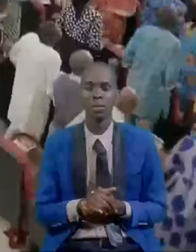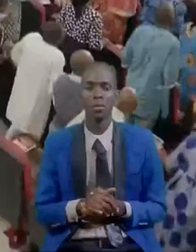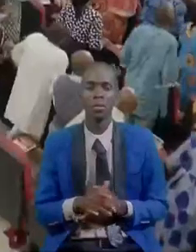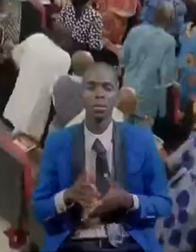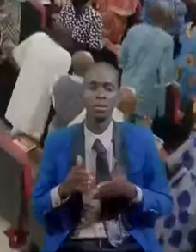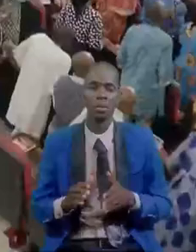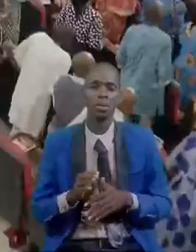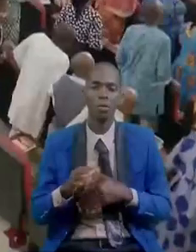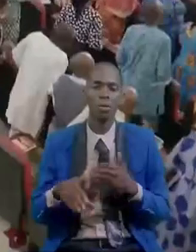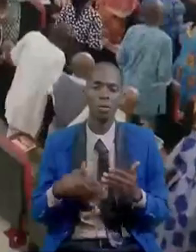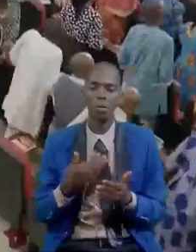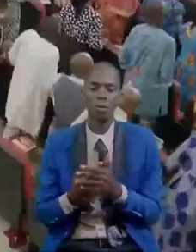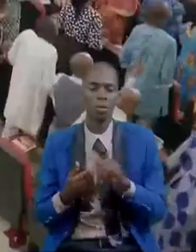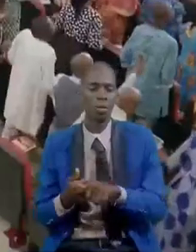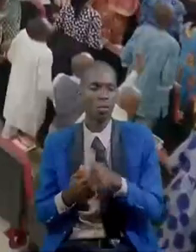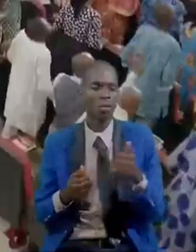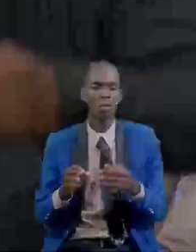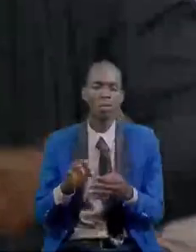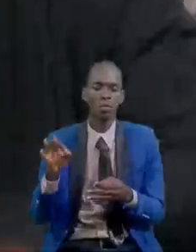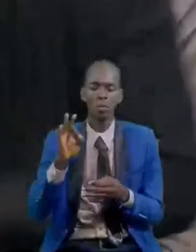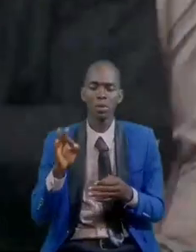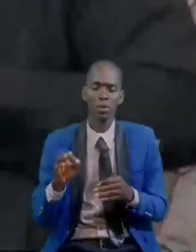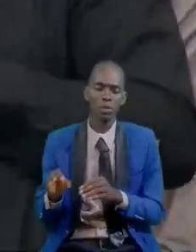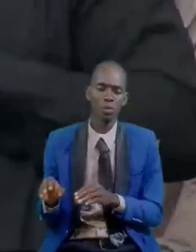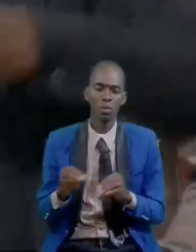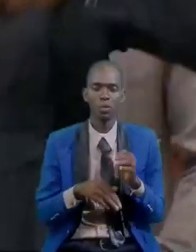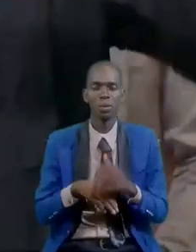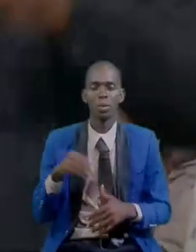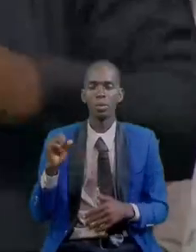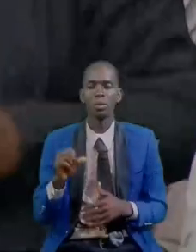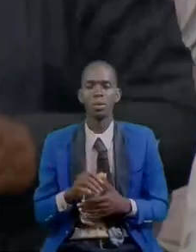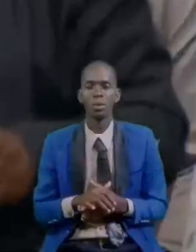Que les autres esprits disparaissent.